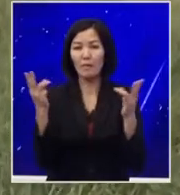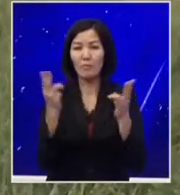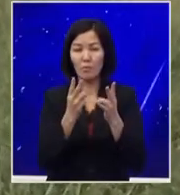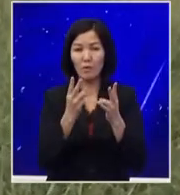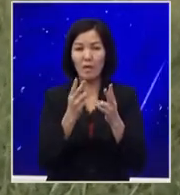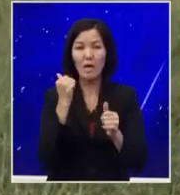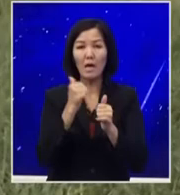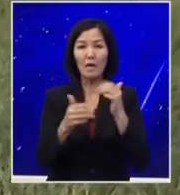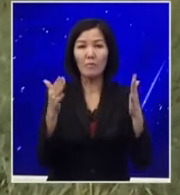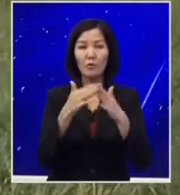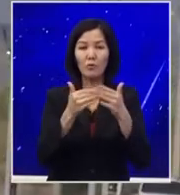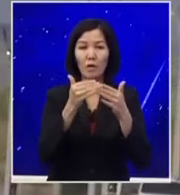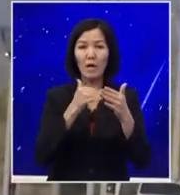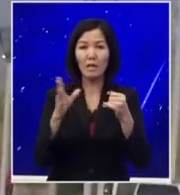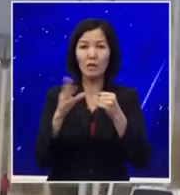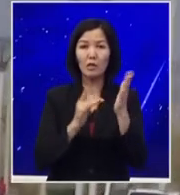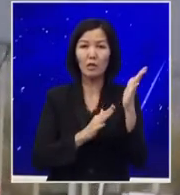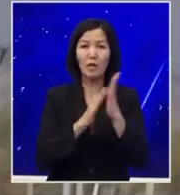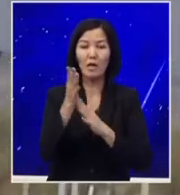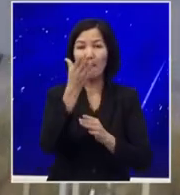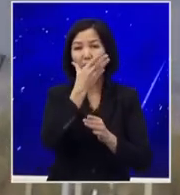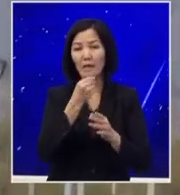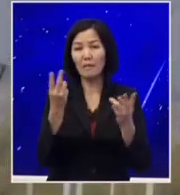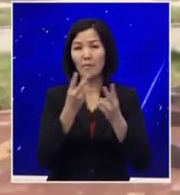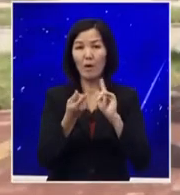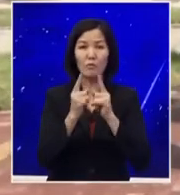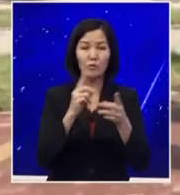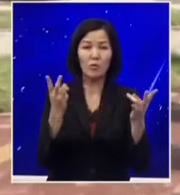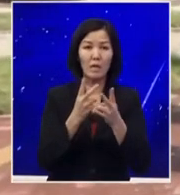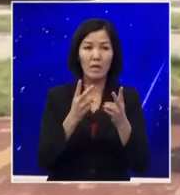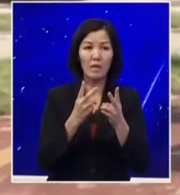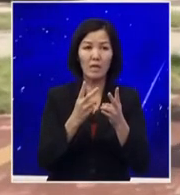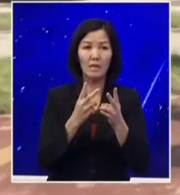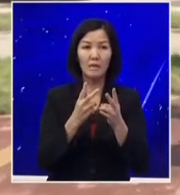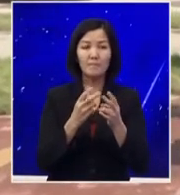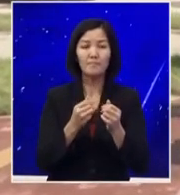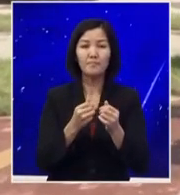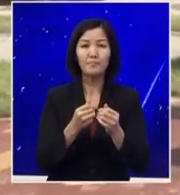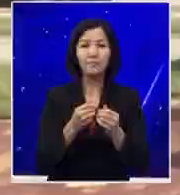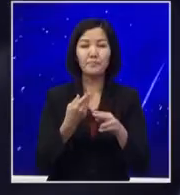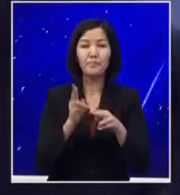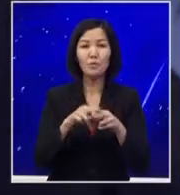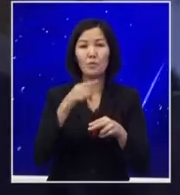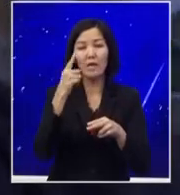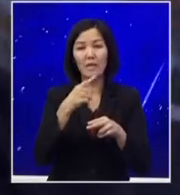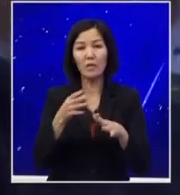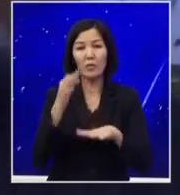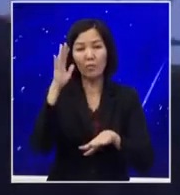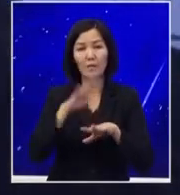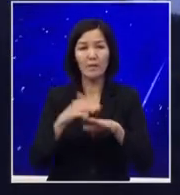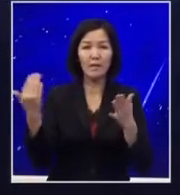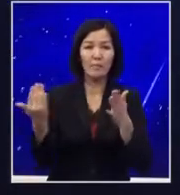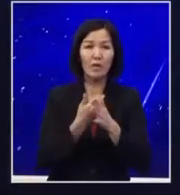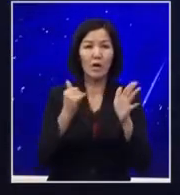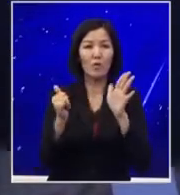тиіс. Әрбір үй алдына газон егіліп, көзге қораш көрінер қора қопса, аймақ ажарын бұзбауы керек. Осылай деген облыс әкімі жаңа